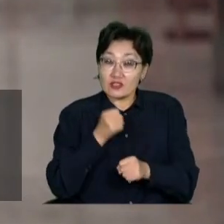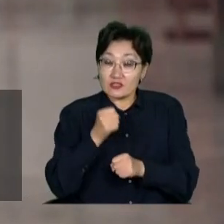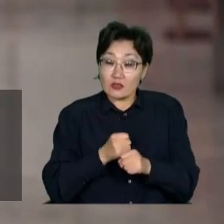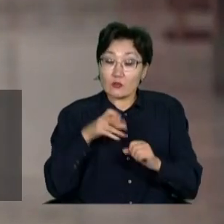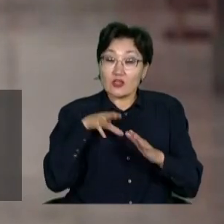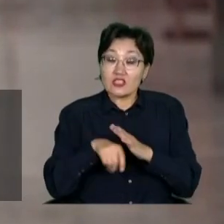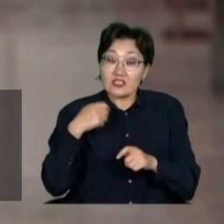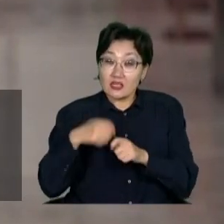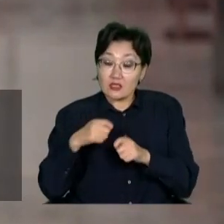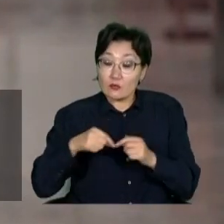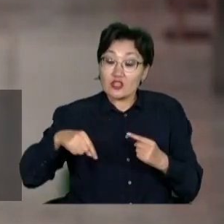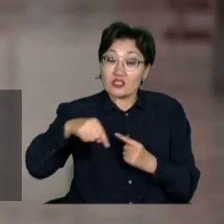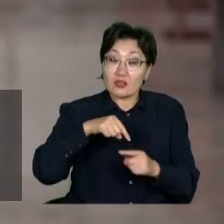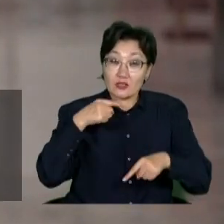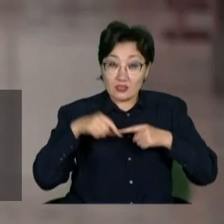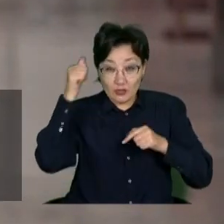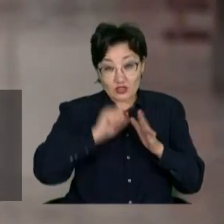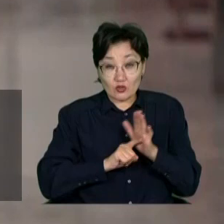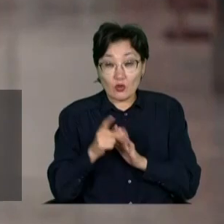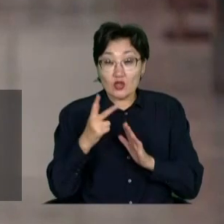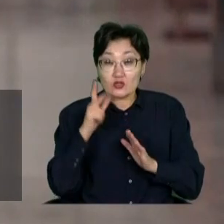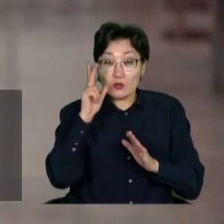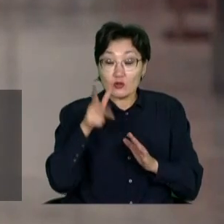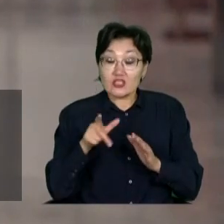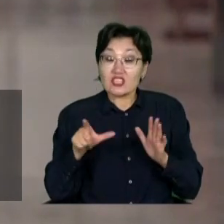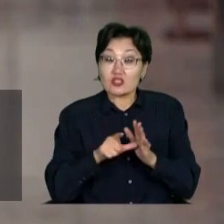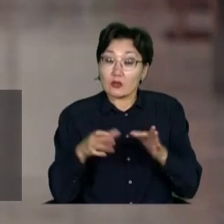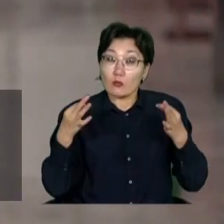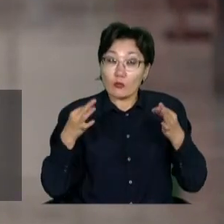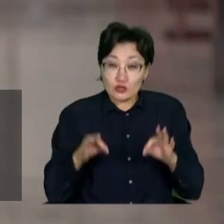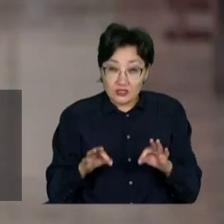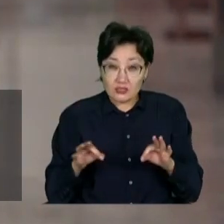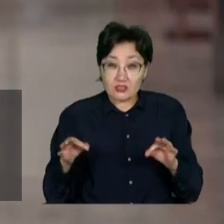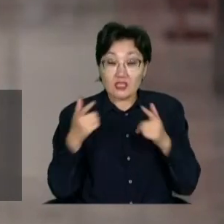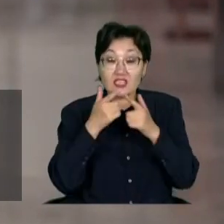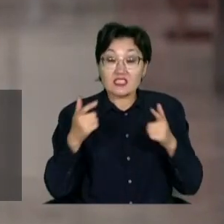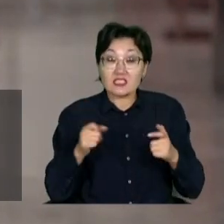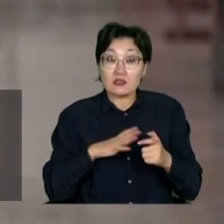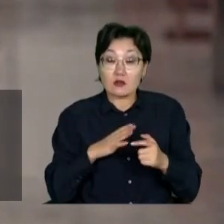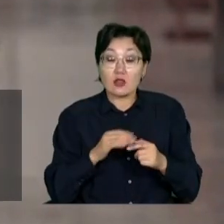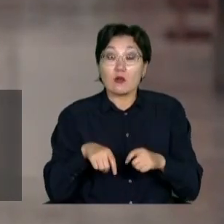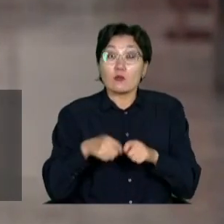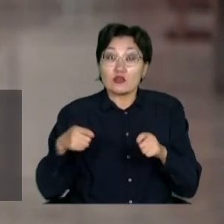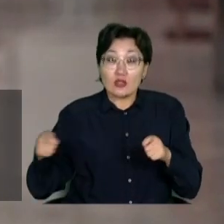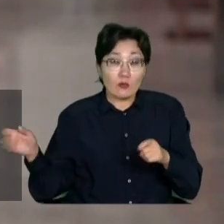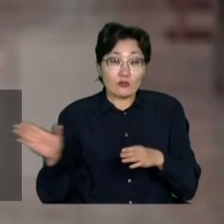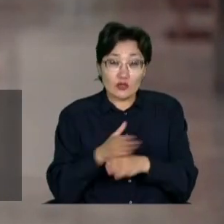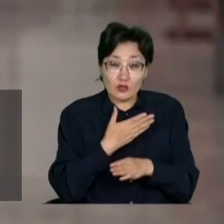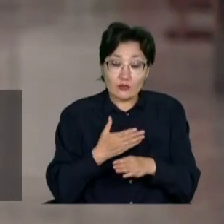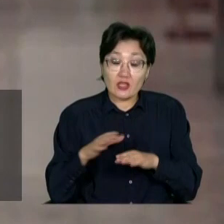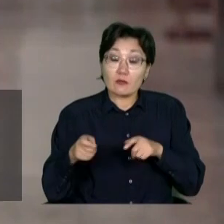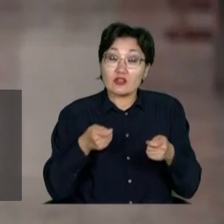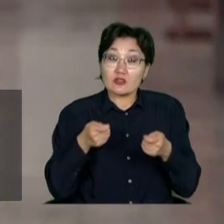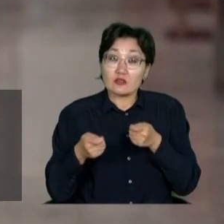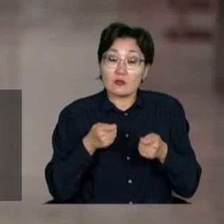қаражат құйған инвесторлар келесі жылдан бастап 3 жыл бойы салықтан босатылатынын да еске салды. Бюрократияға мүлде жол жоқ деген